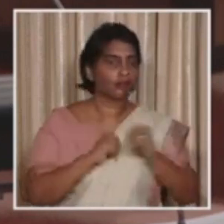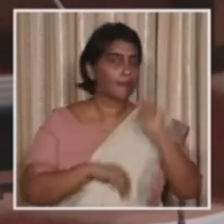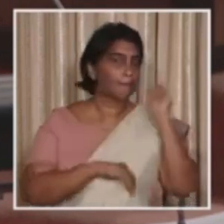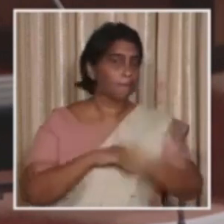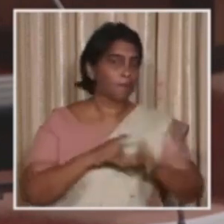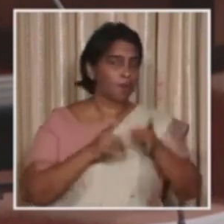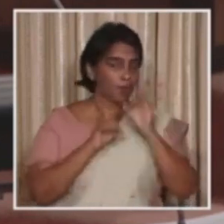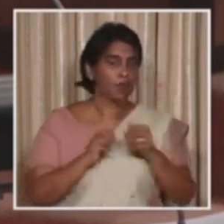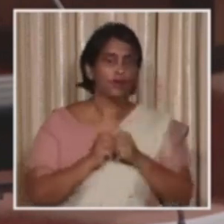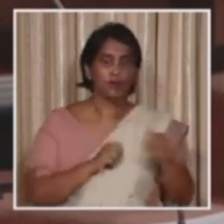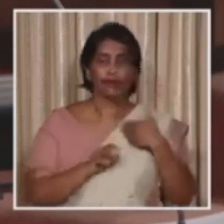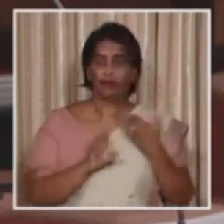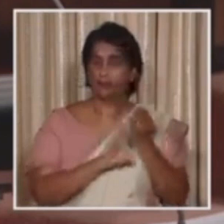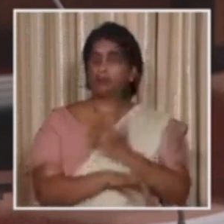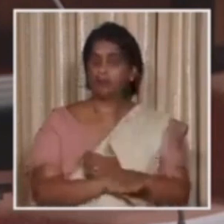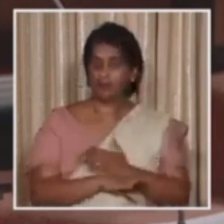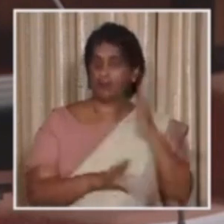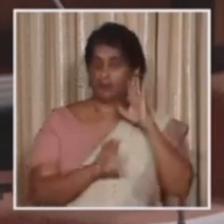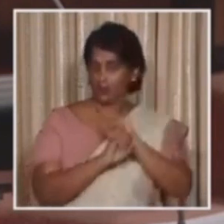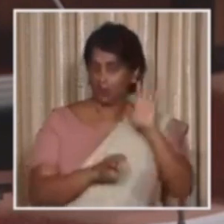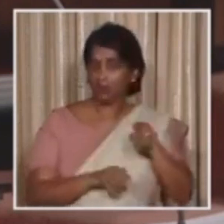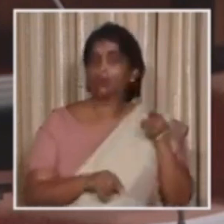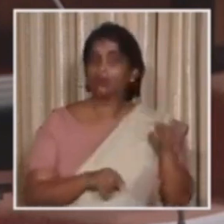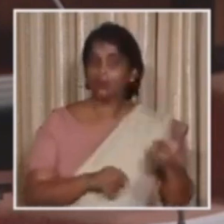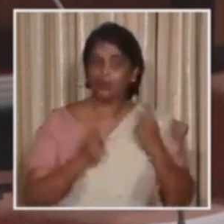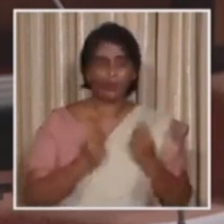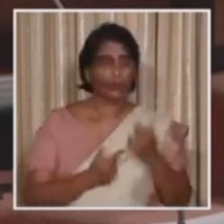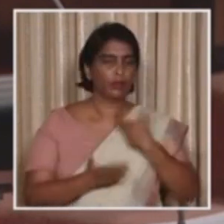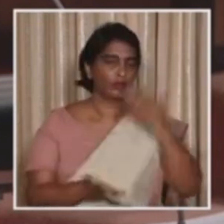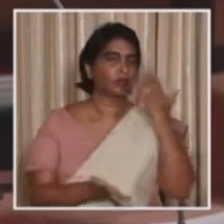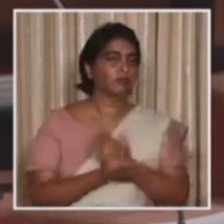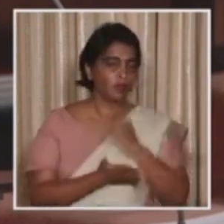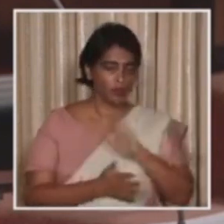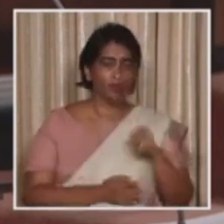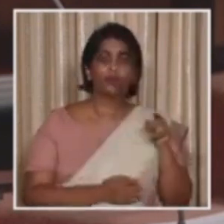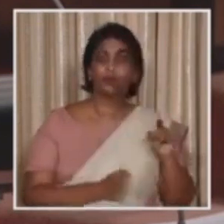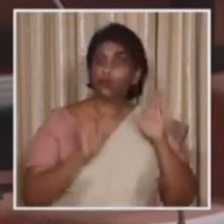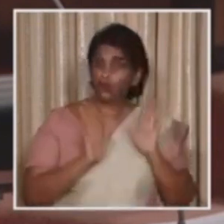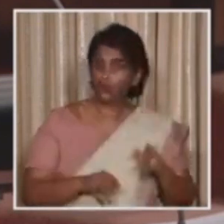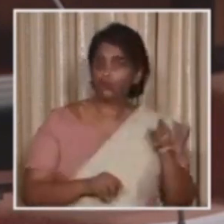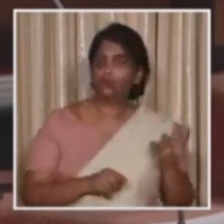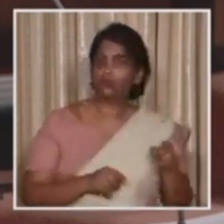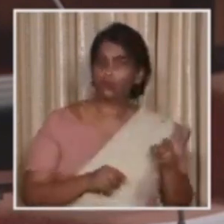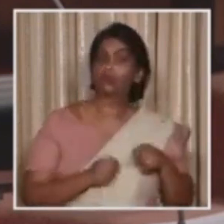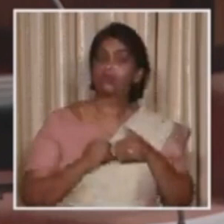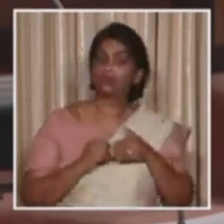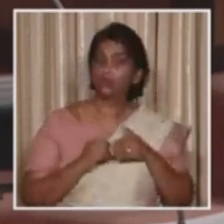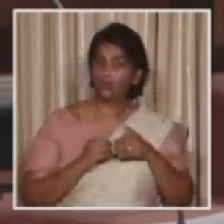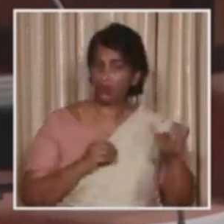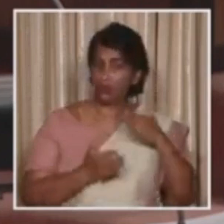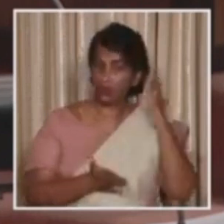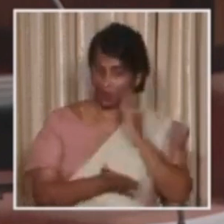நாங்கள் சொல்லியிருக்கிறோம், உடனடியாக இதை நிறுத்த வேண்டும் என்று. ஆனால் இதை நிறுத்துவதற்கான எந்த